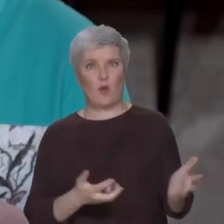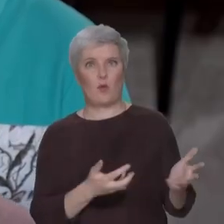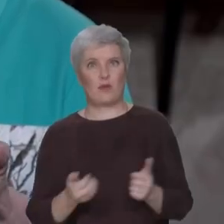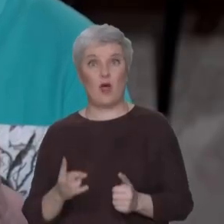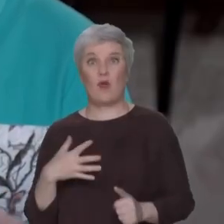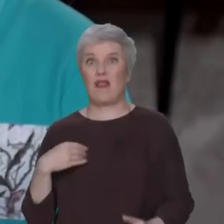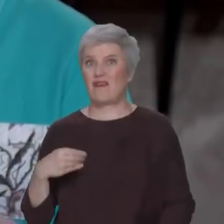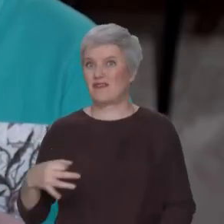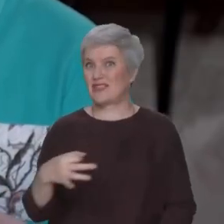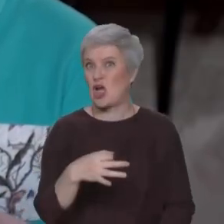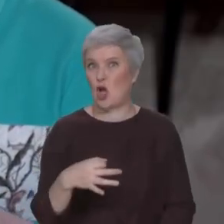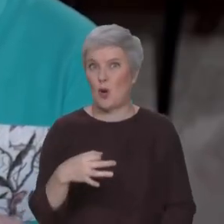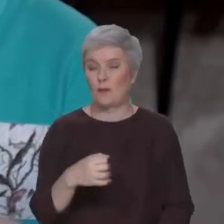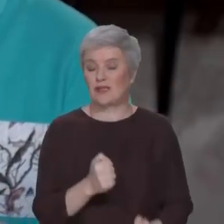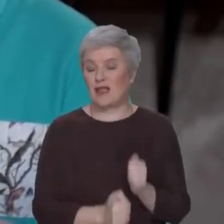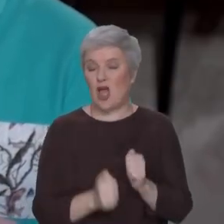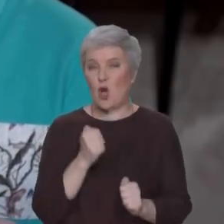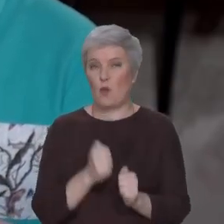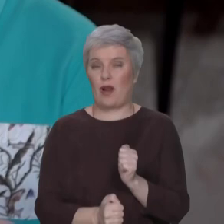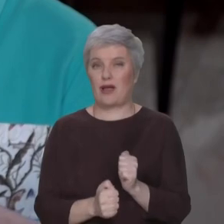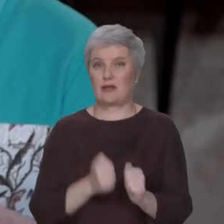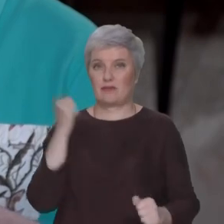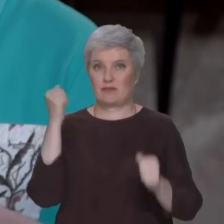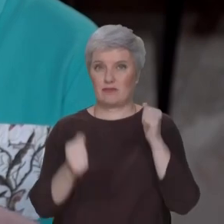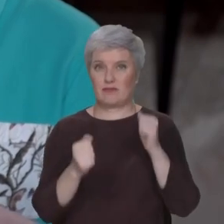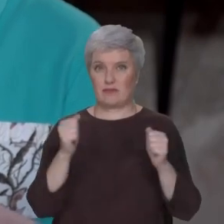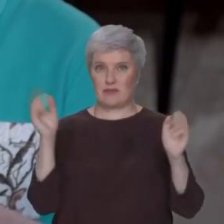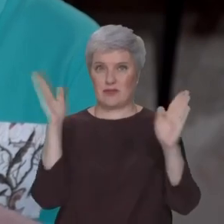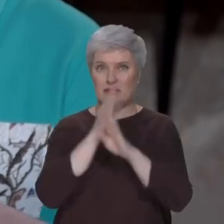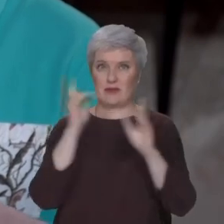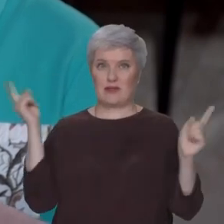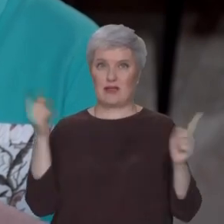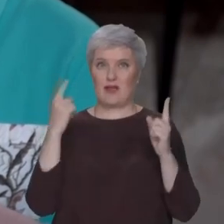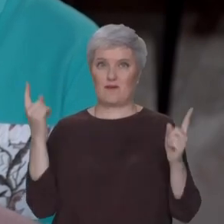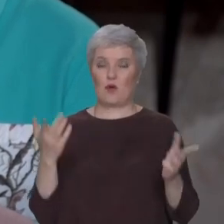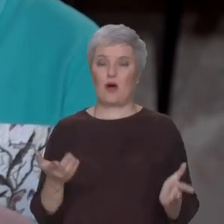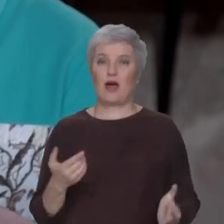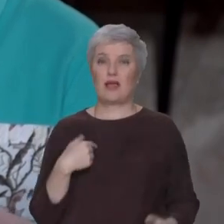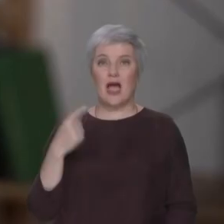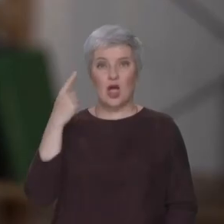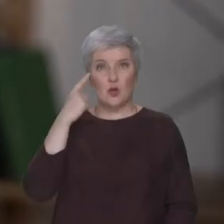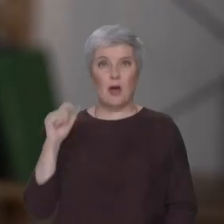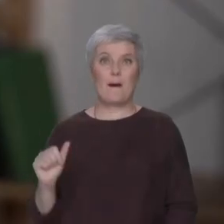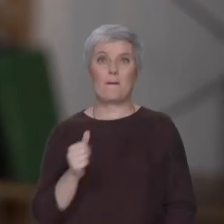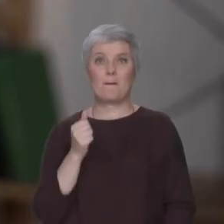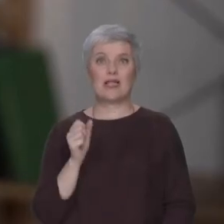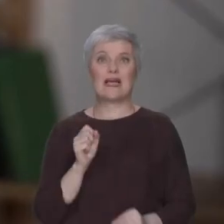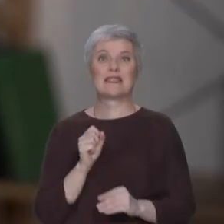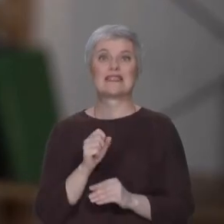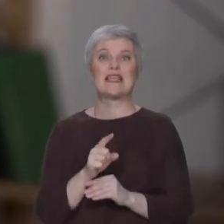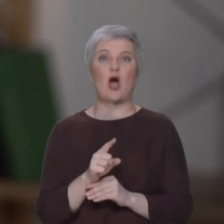Львівська область досить регулярно. Там буває повітряна тривога. Я думаю, що перша заповідь